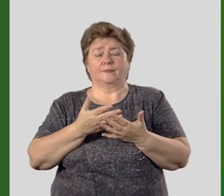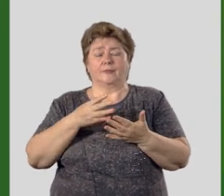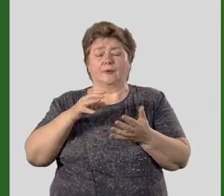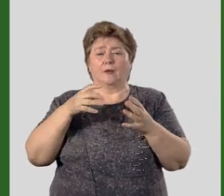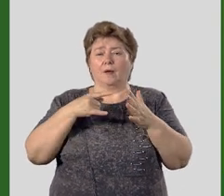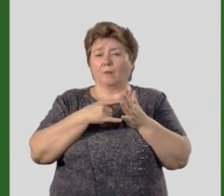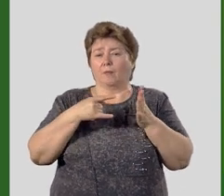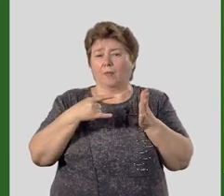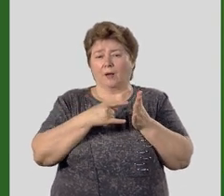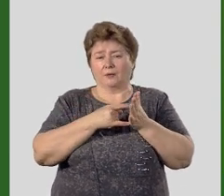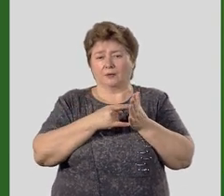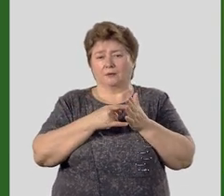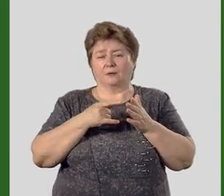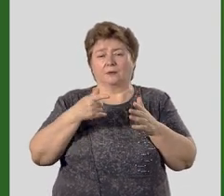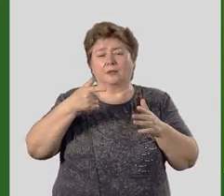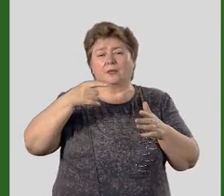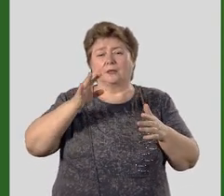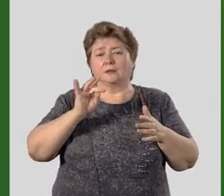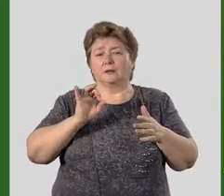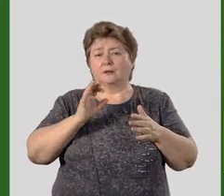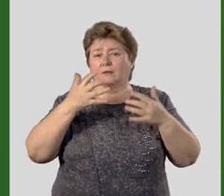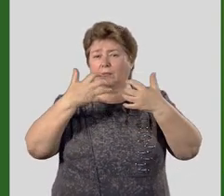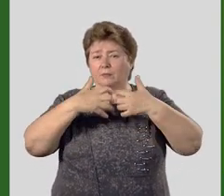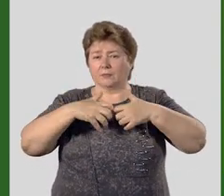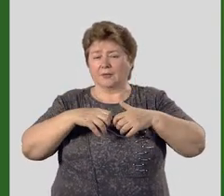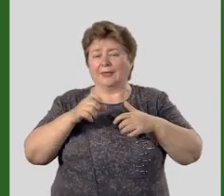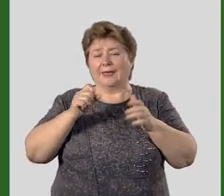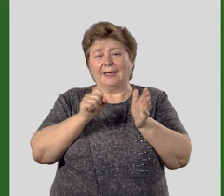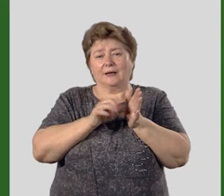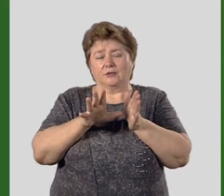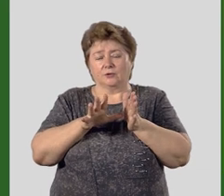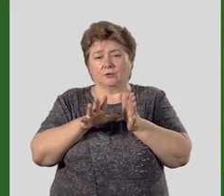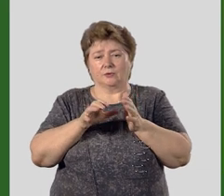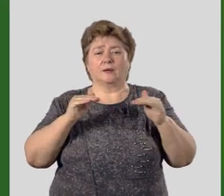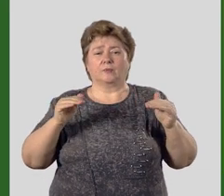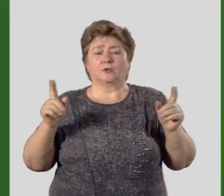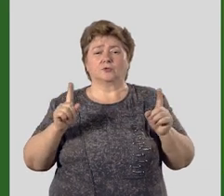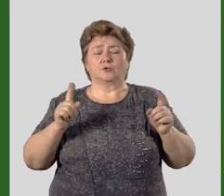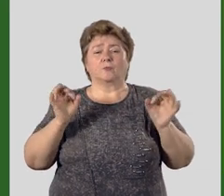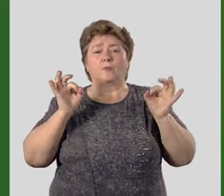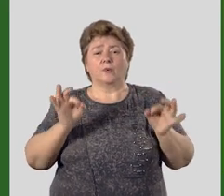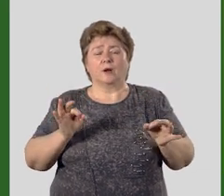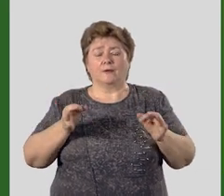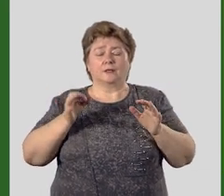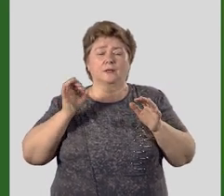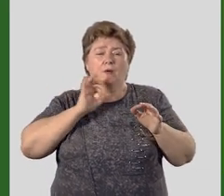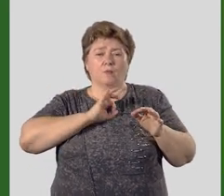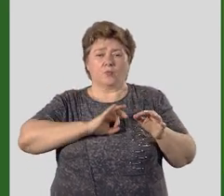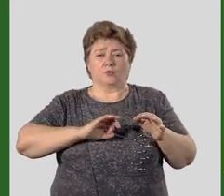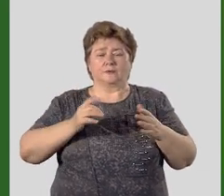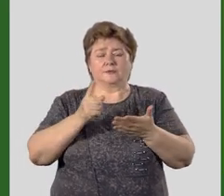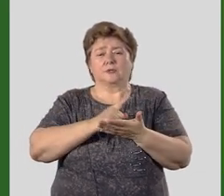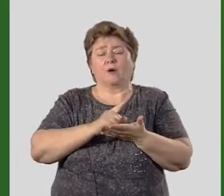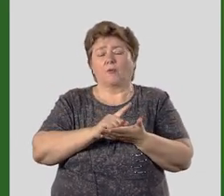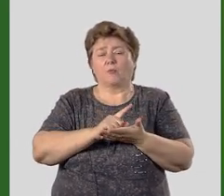– магнитный, гирокомпас и электронный. Ребята, чтобы правильно пользоваться